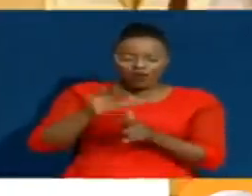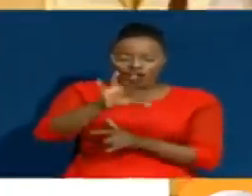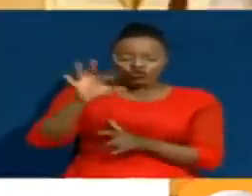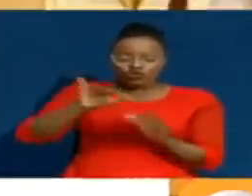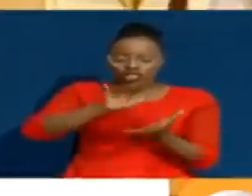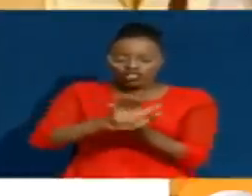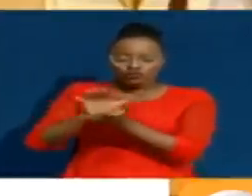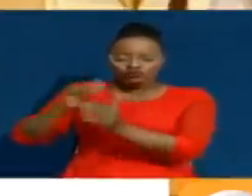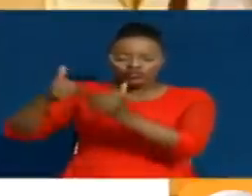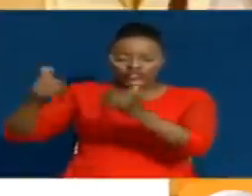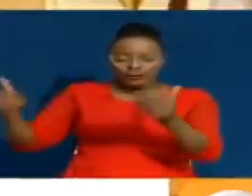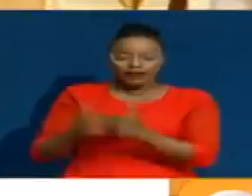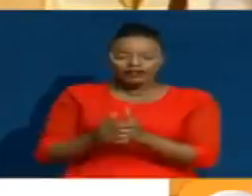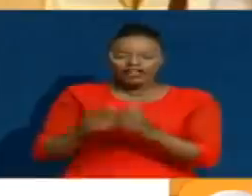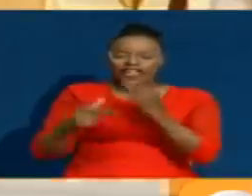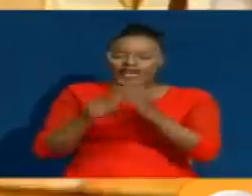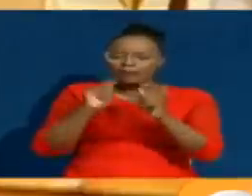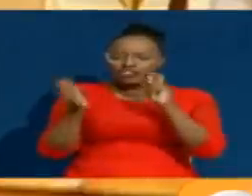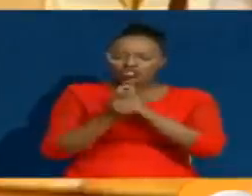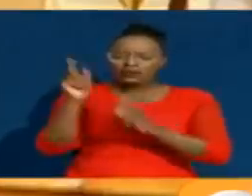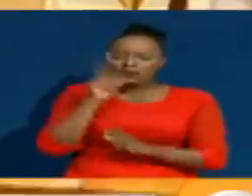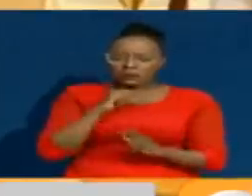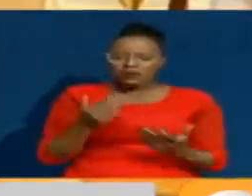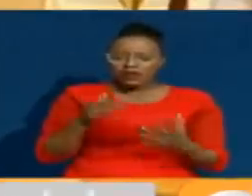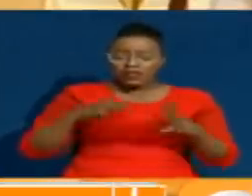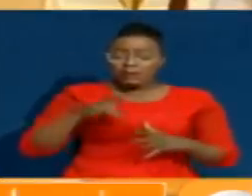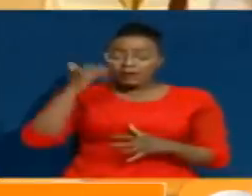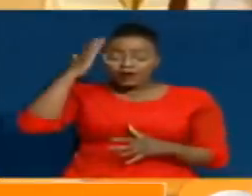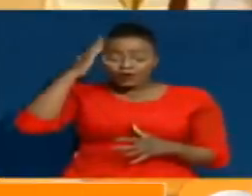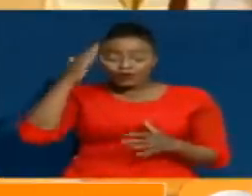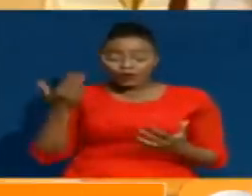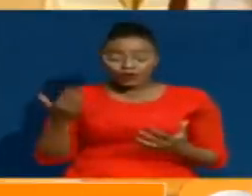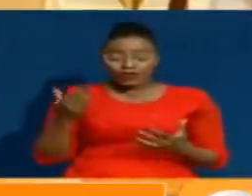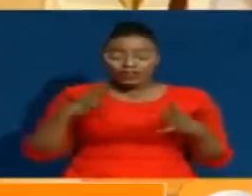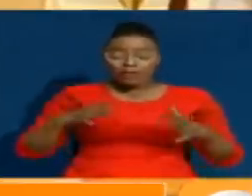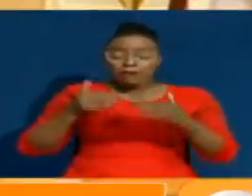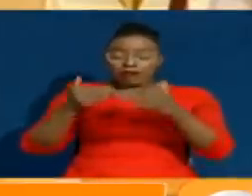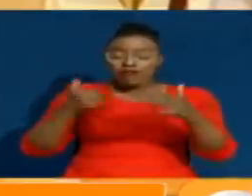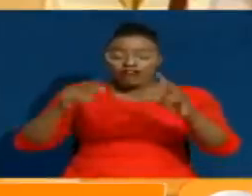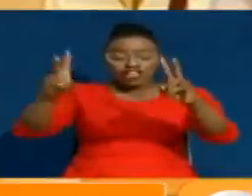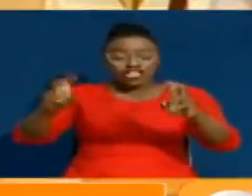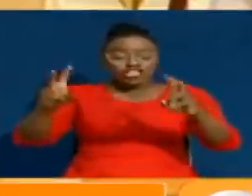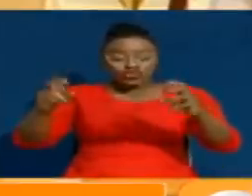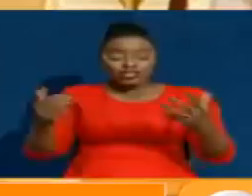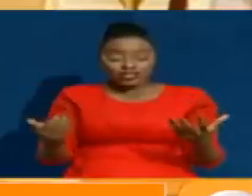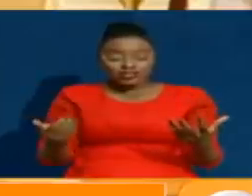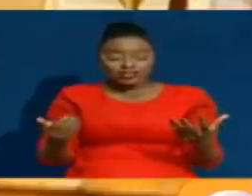kando. The names have changed. All of those, them? Those who know, those who were said to have issues,